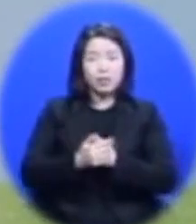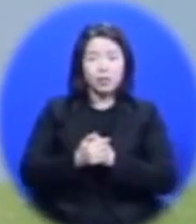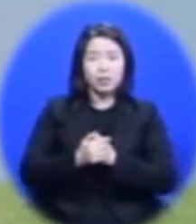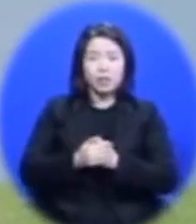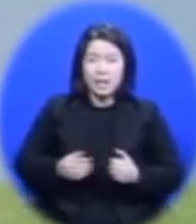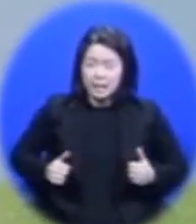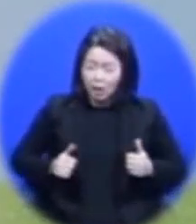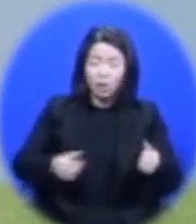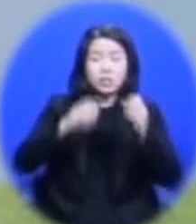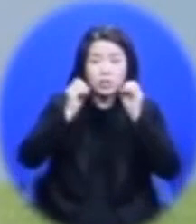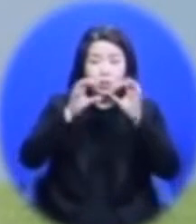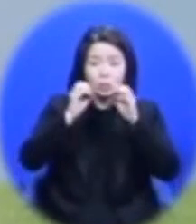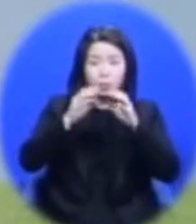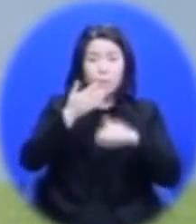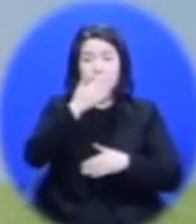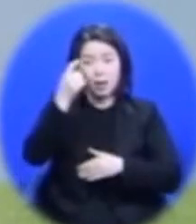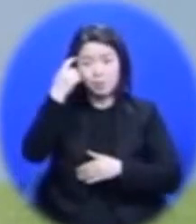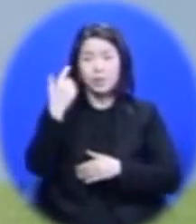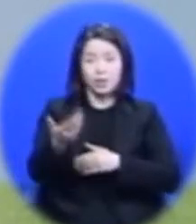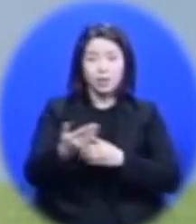열심히 전도하면 그렇게 될까요?